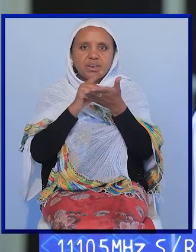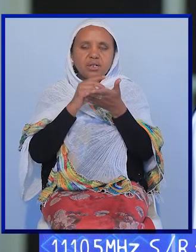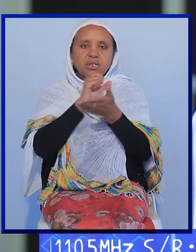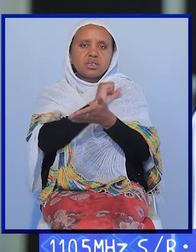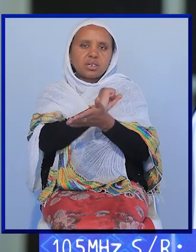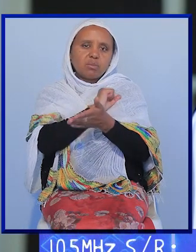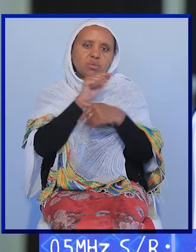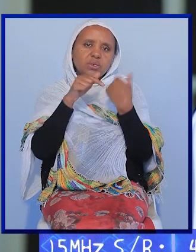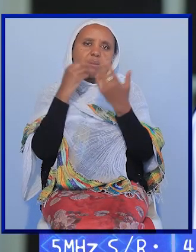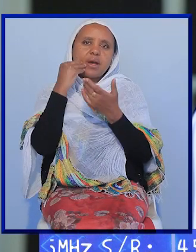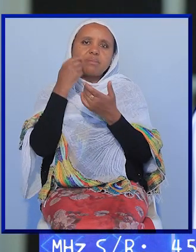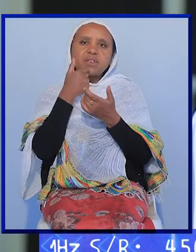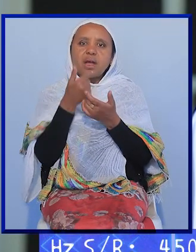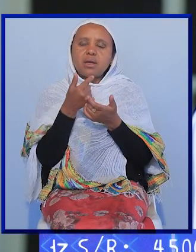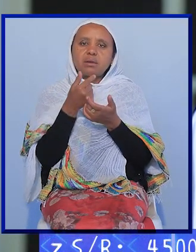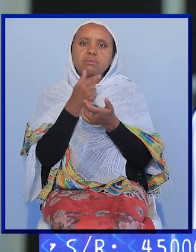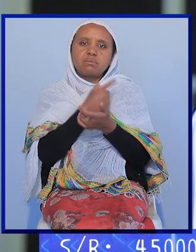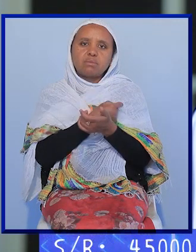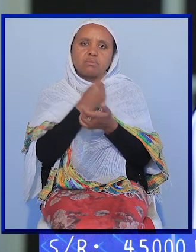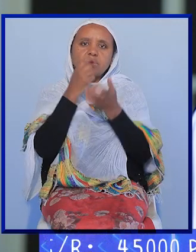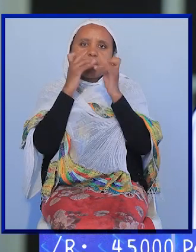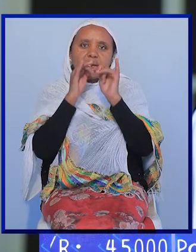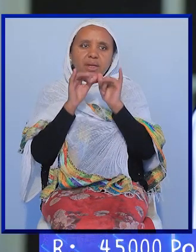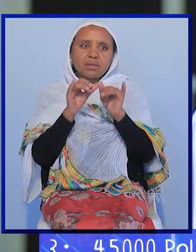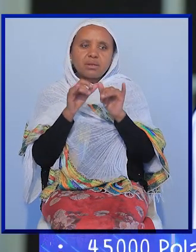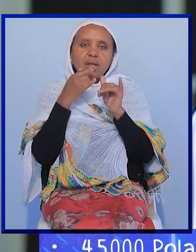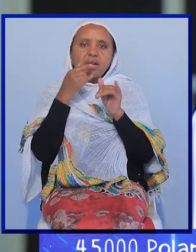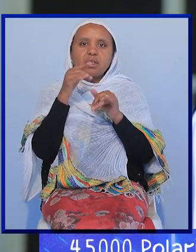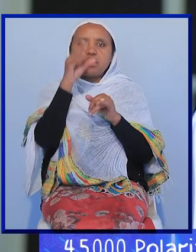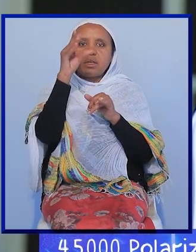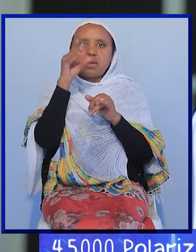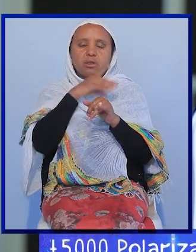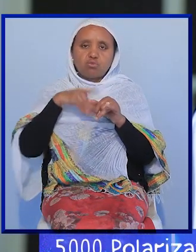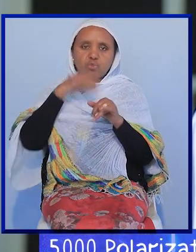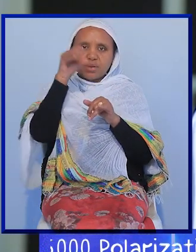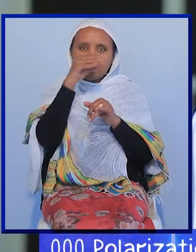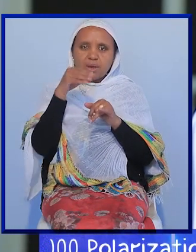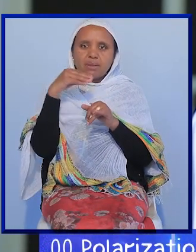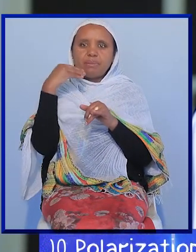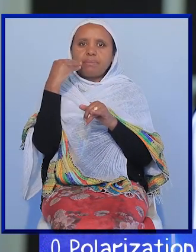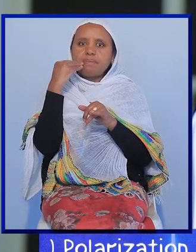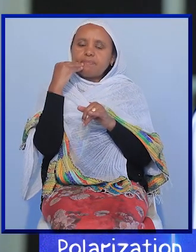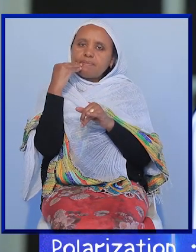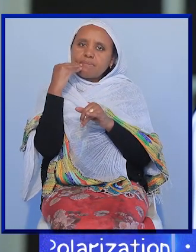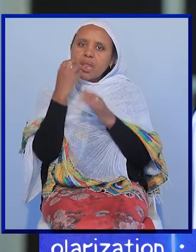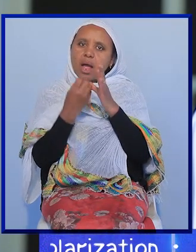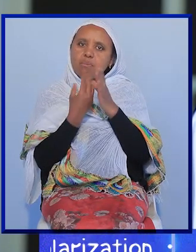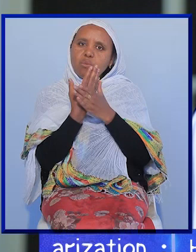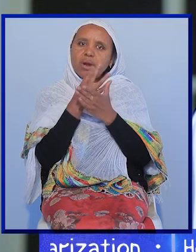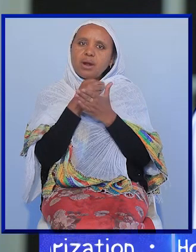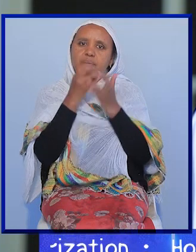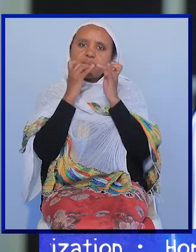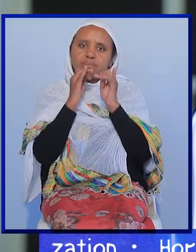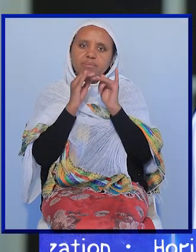ሰለሞን ስለ ማርያም ሲናገር እነሆ ክረምቱ አልፎ በበረከት ተተካ እንዳለ የክርስቶስ መስቀል በማርያም ባህሪ ዛሬ አብቧልና የበረከት